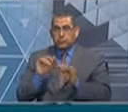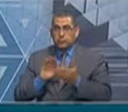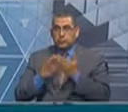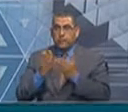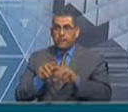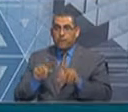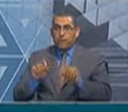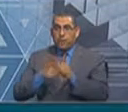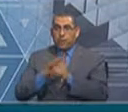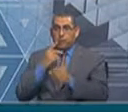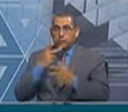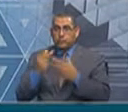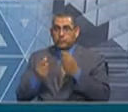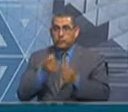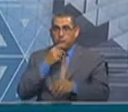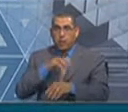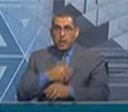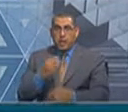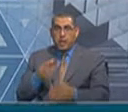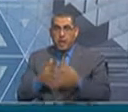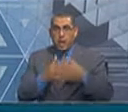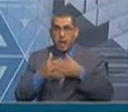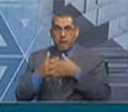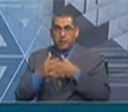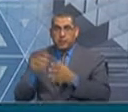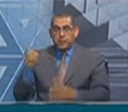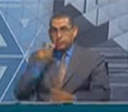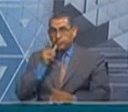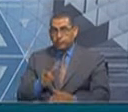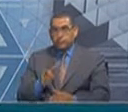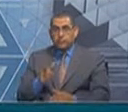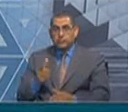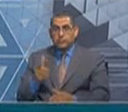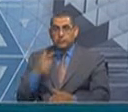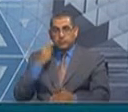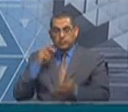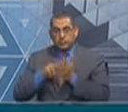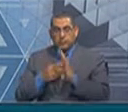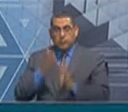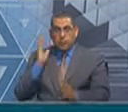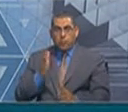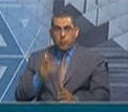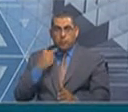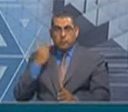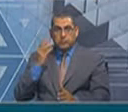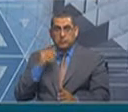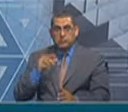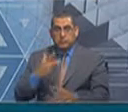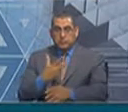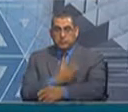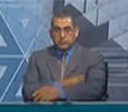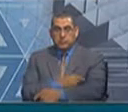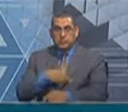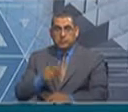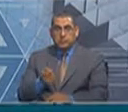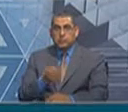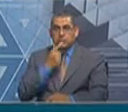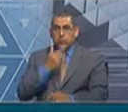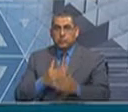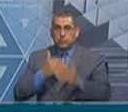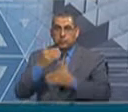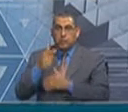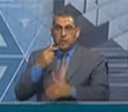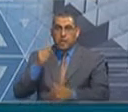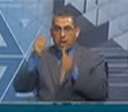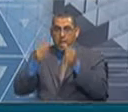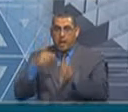الفيروس، وربما يعني الولايات المتحدة الأمريكية تأخذ على عاتقها أن يكون هناك لقاح جاد أعلن عنه الرئيس